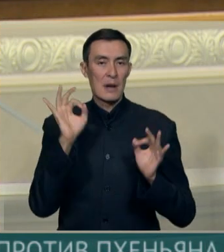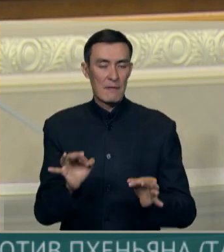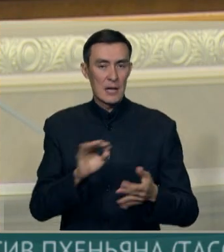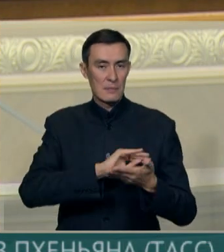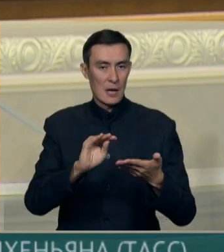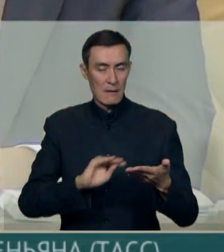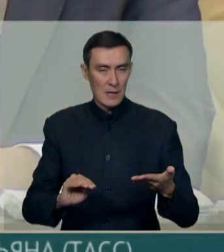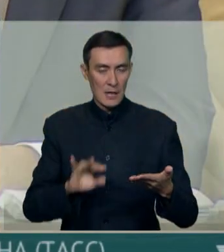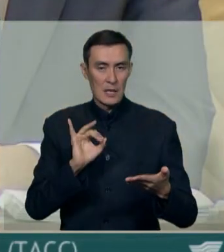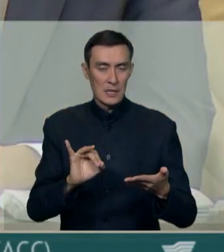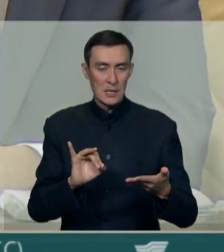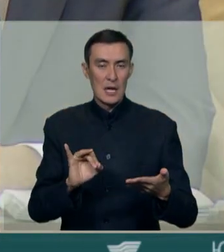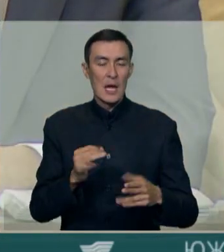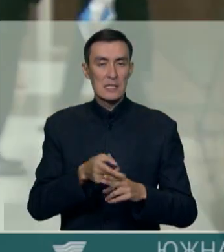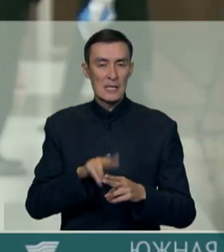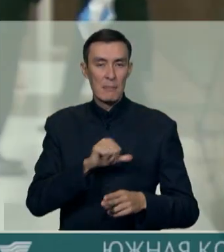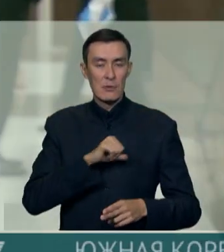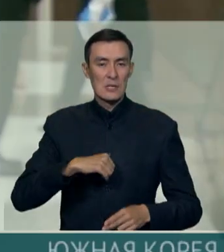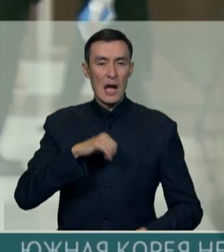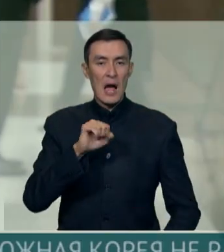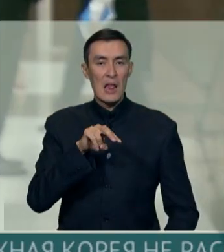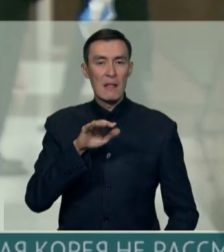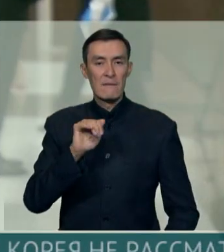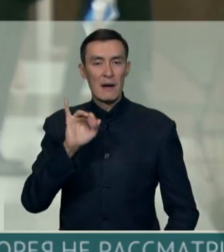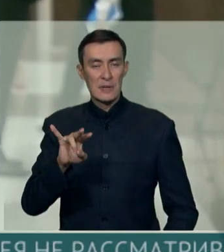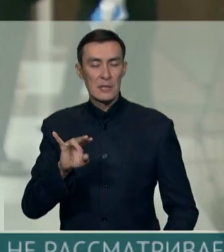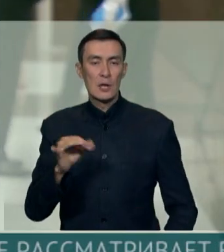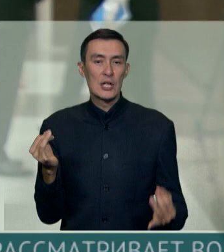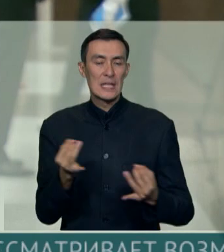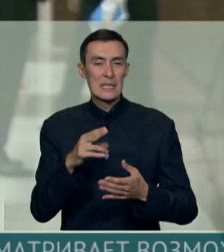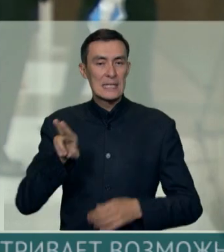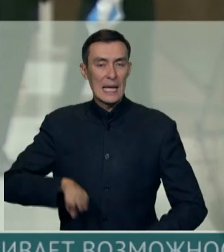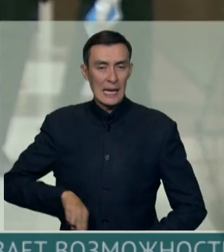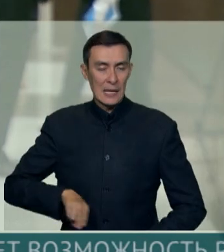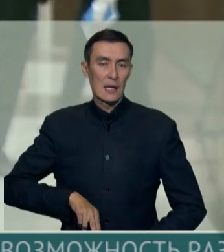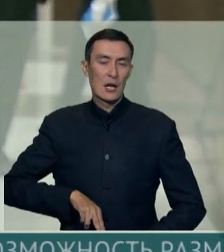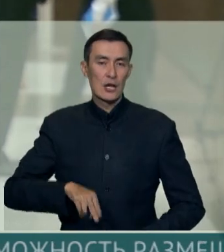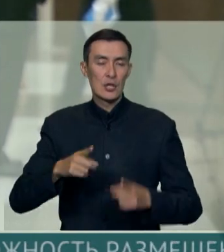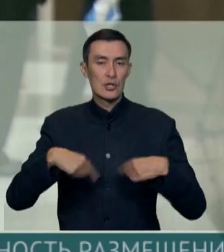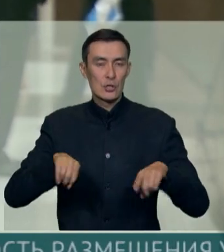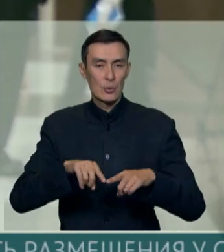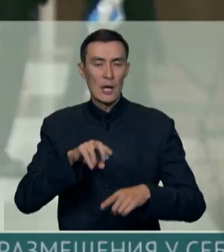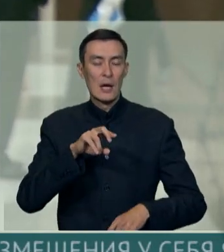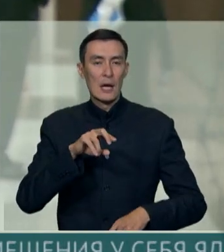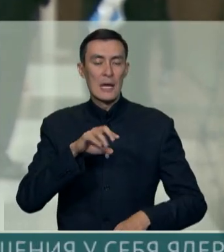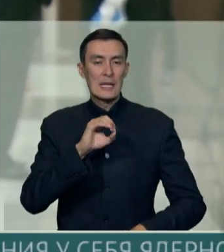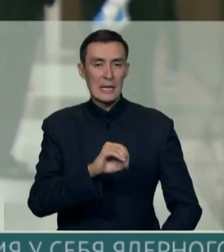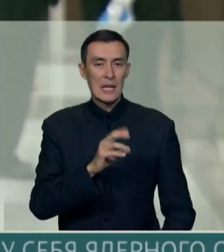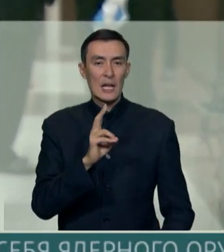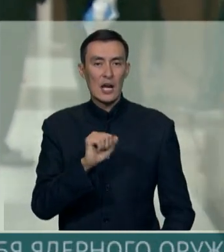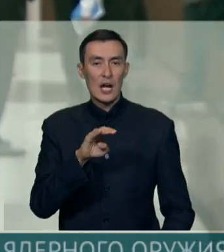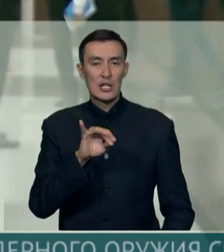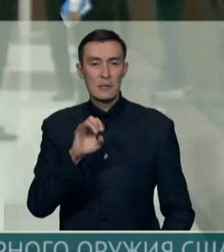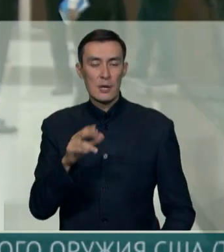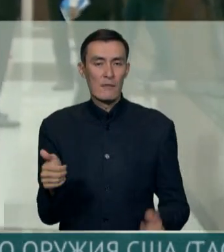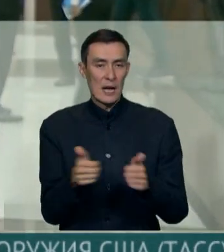Ну, о проекте самого алфавита мы поинтересуемся у директора Института языкознания имени Байтурсынова Ердена Кожебека. Он